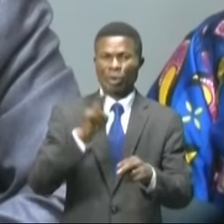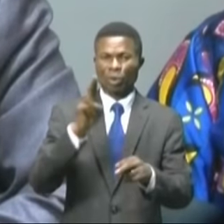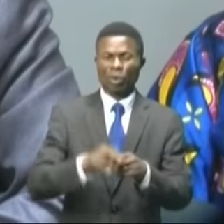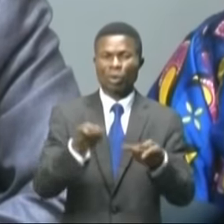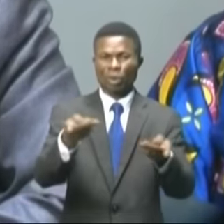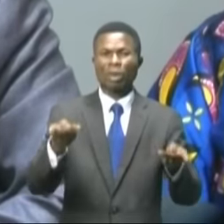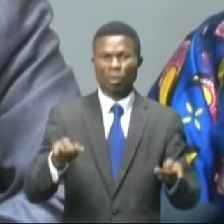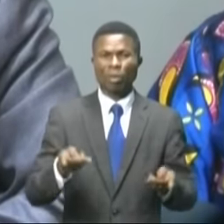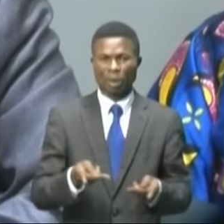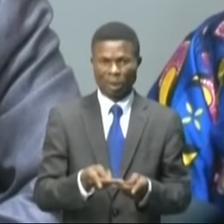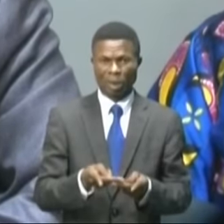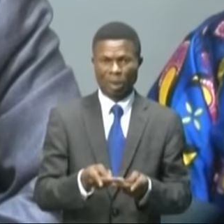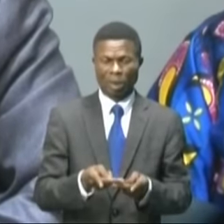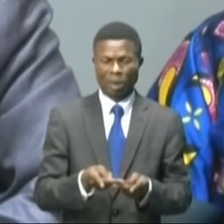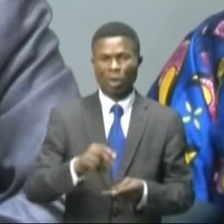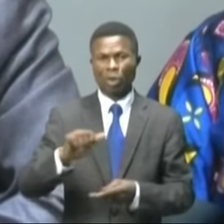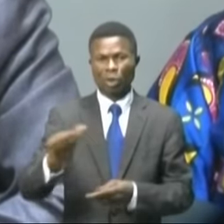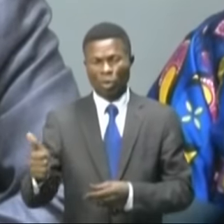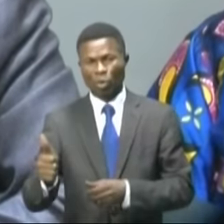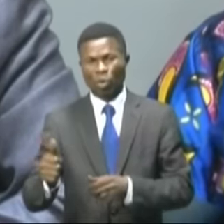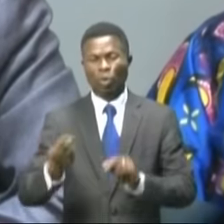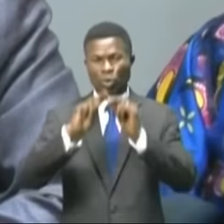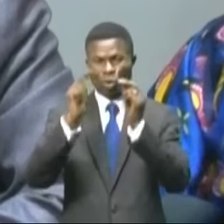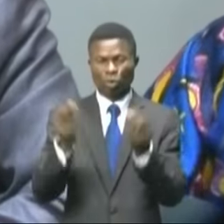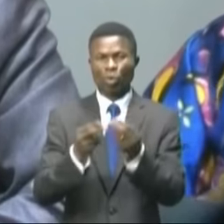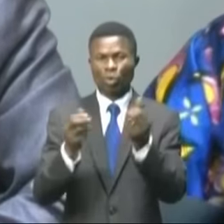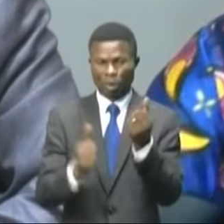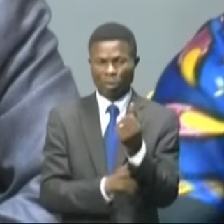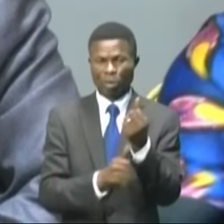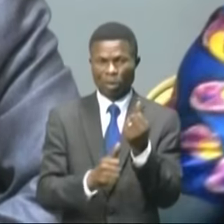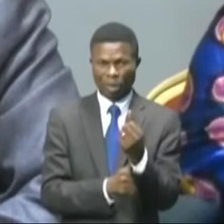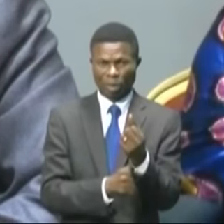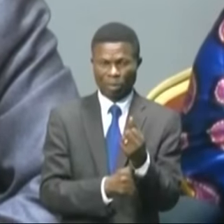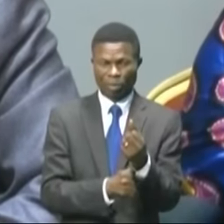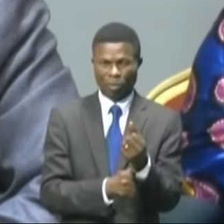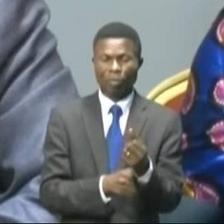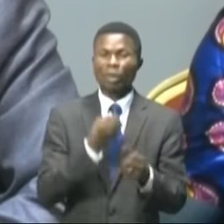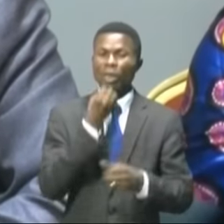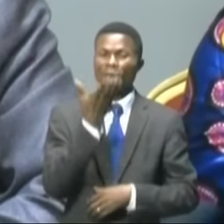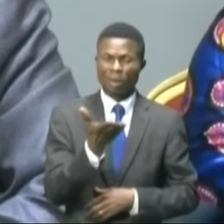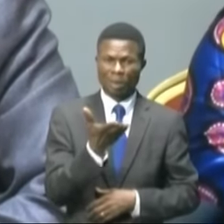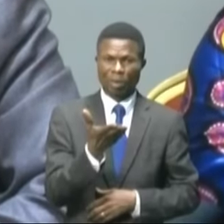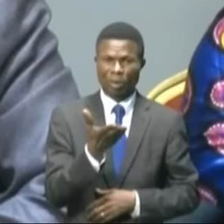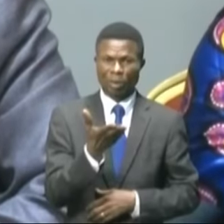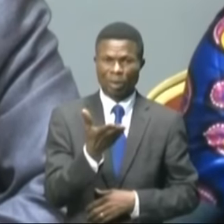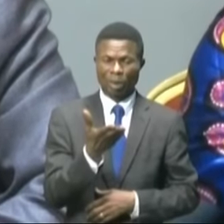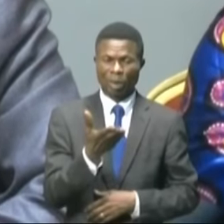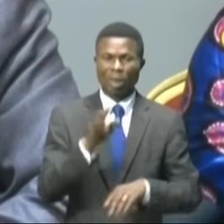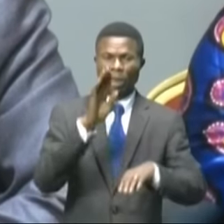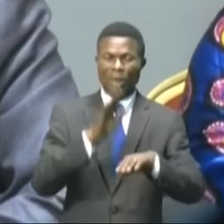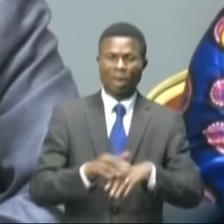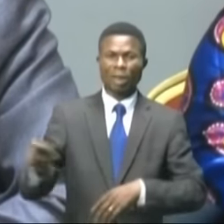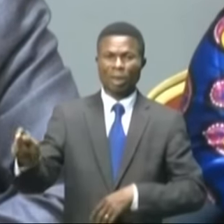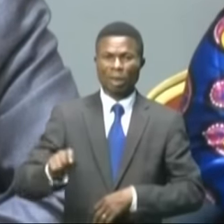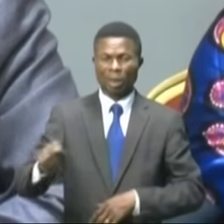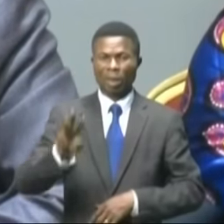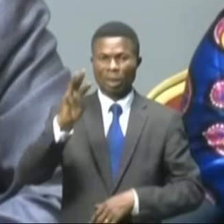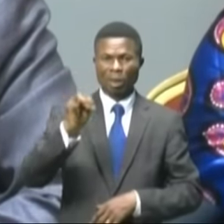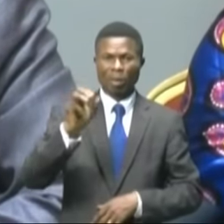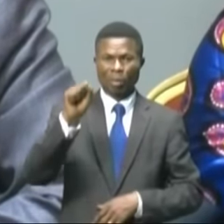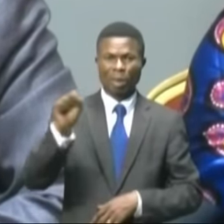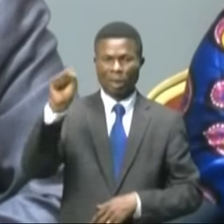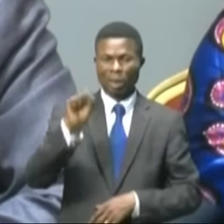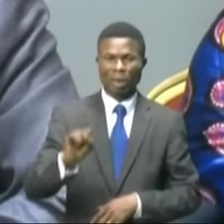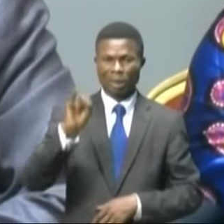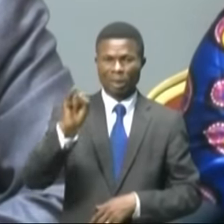terrain par certaines parties prenantes, tel est le cas qui se vit dans les territoires de Massissi,